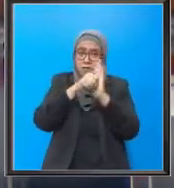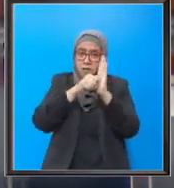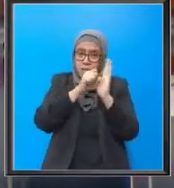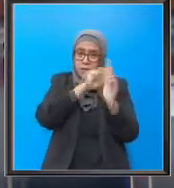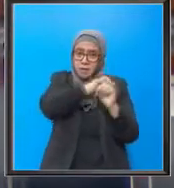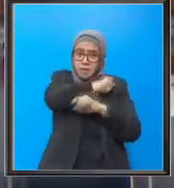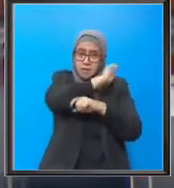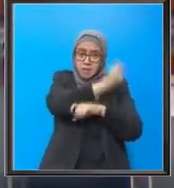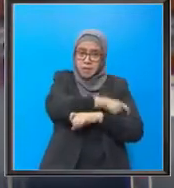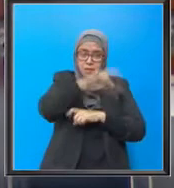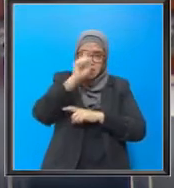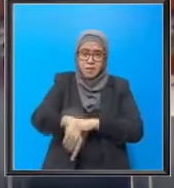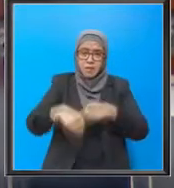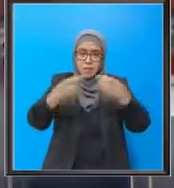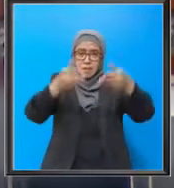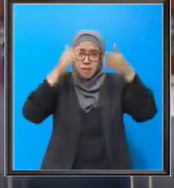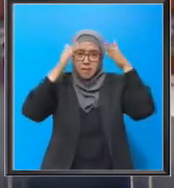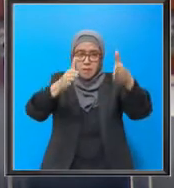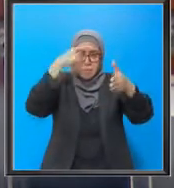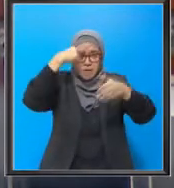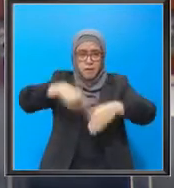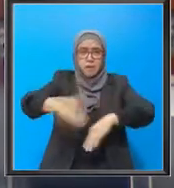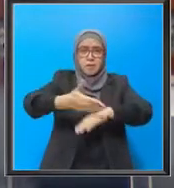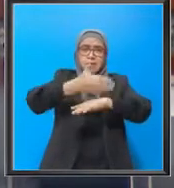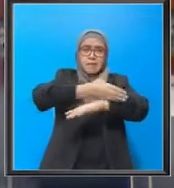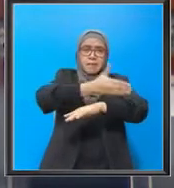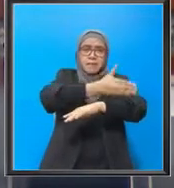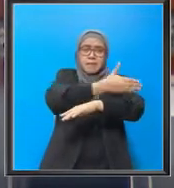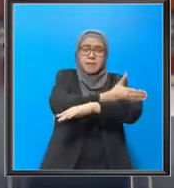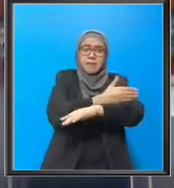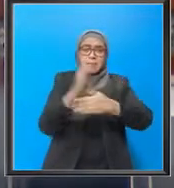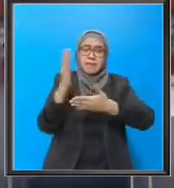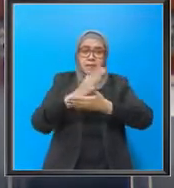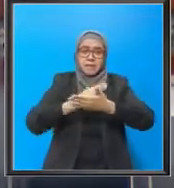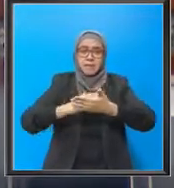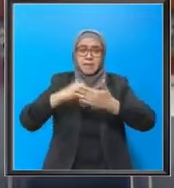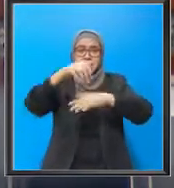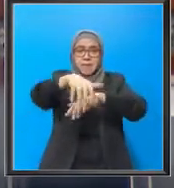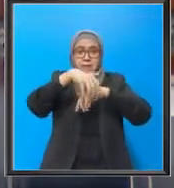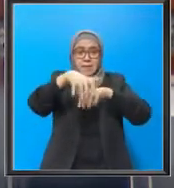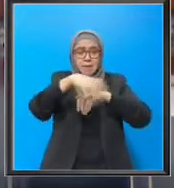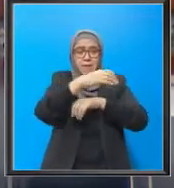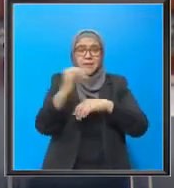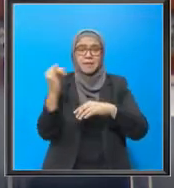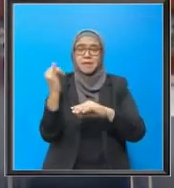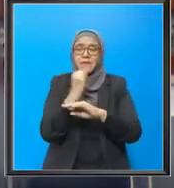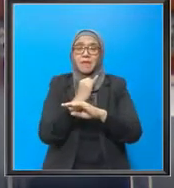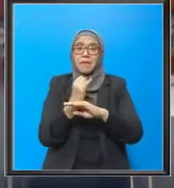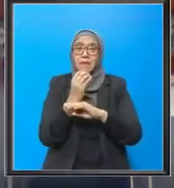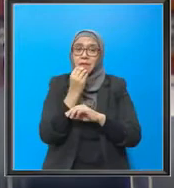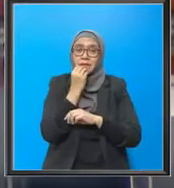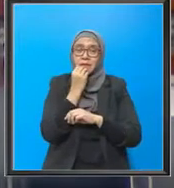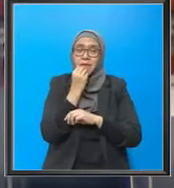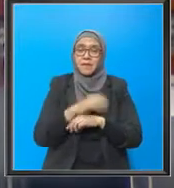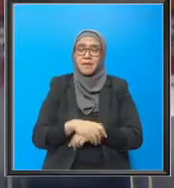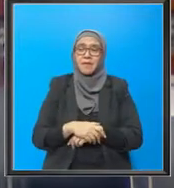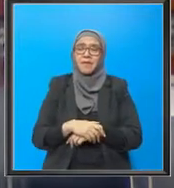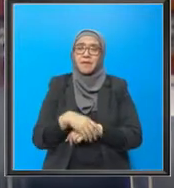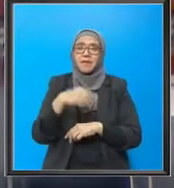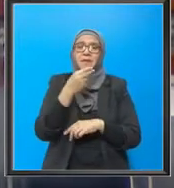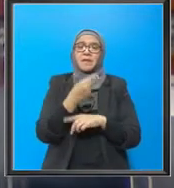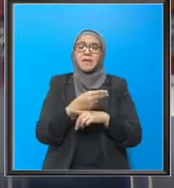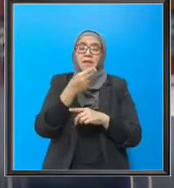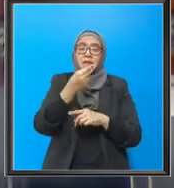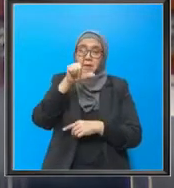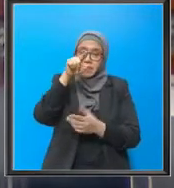oleh Kementerian untuk memperkukuhkan sektor pertanian dan industri makanan hali hali ini karena industri tersebut